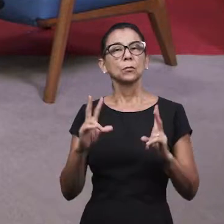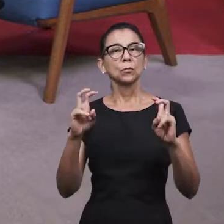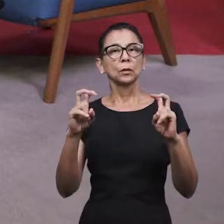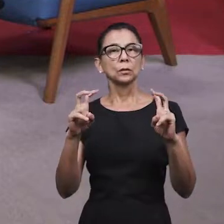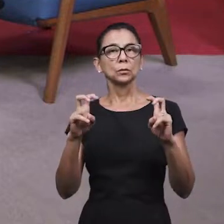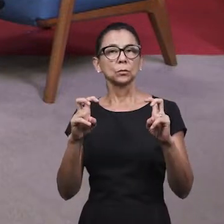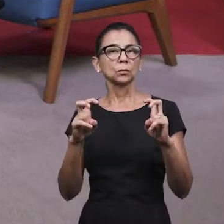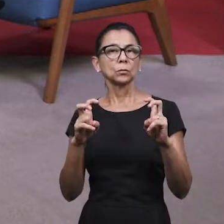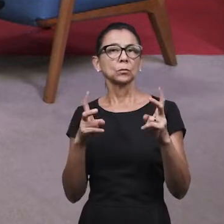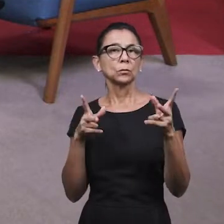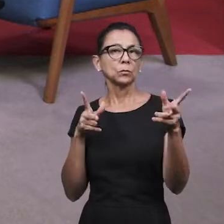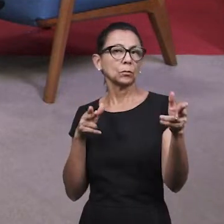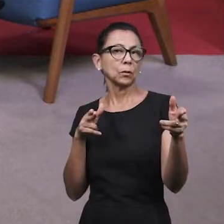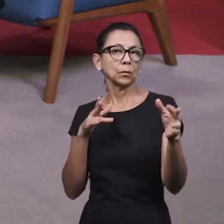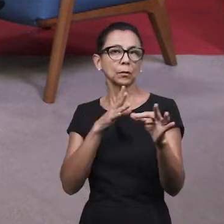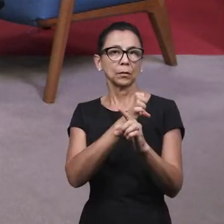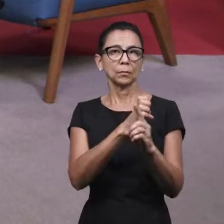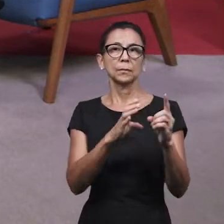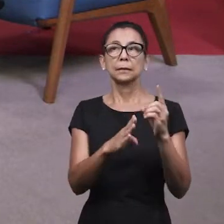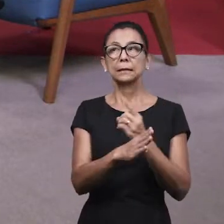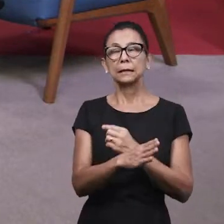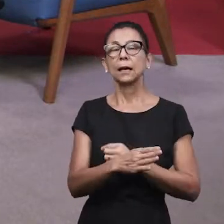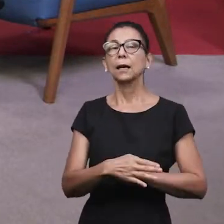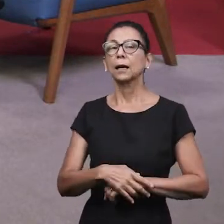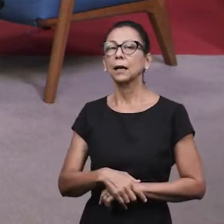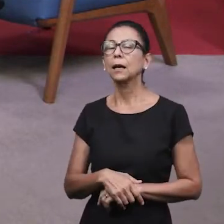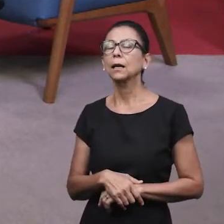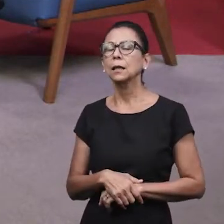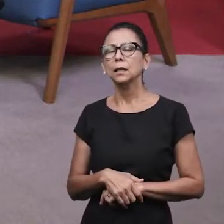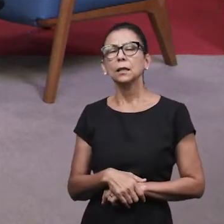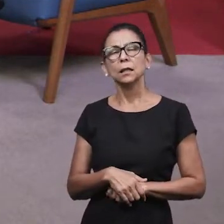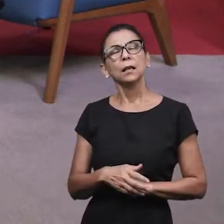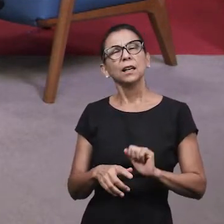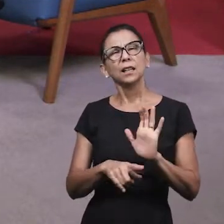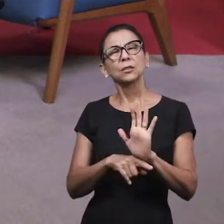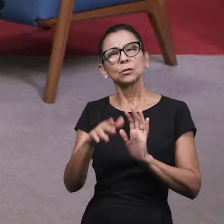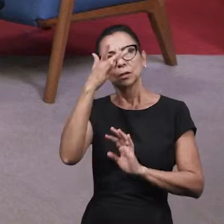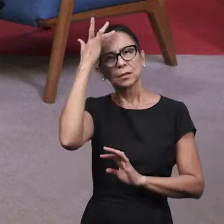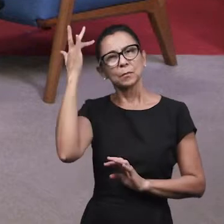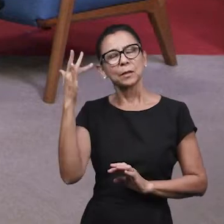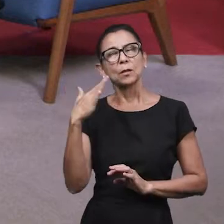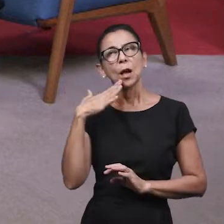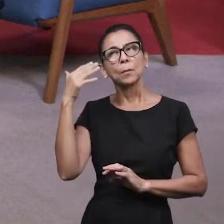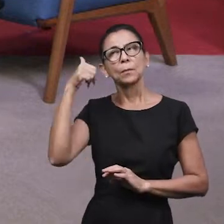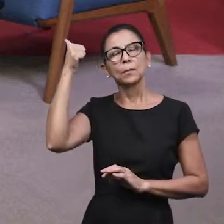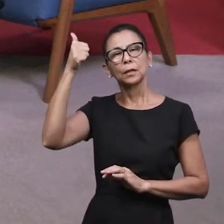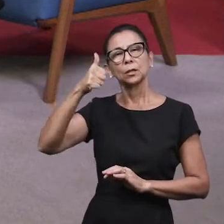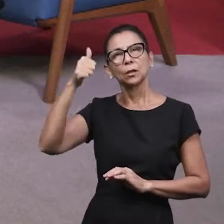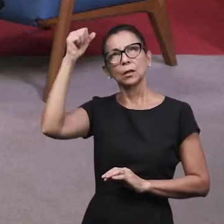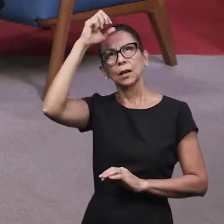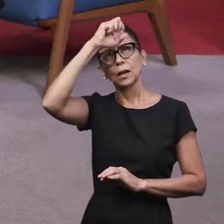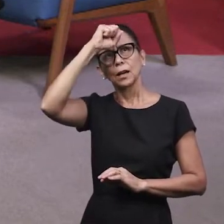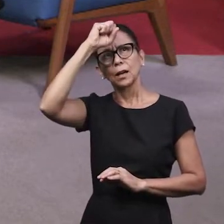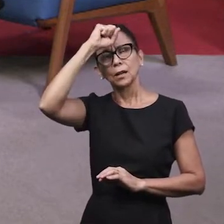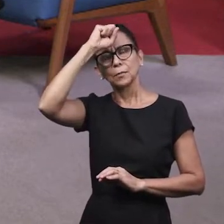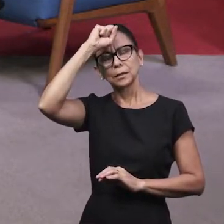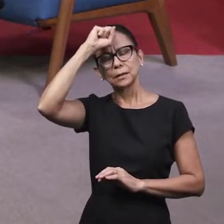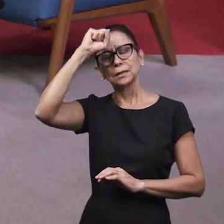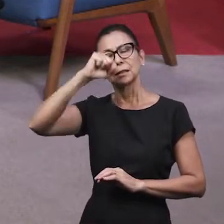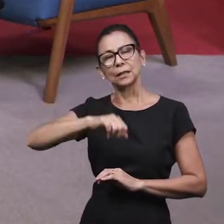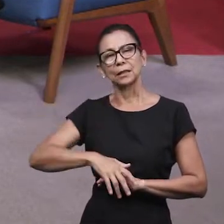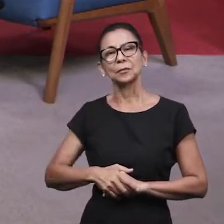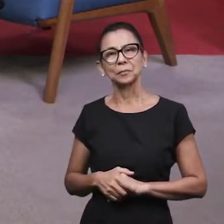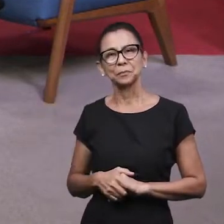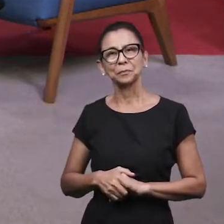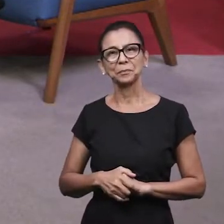biblique dominicale. Cela aide beaucoup de personnes dans la compréhension plus approfondie de